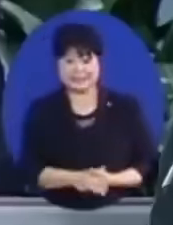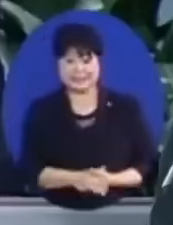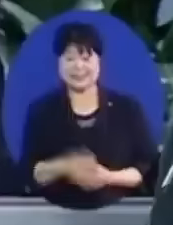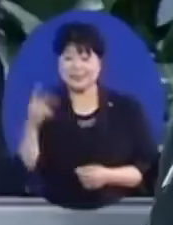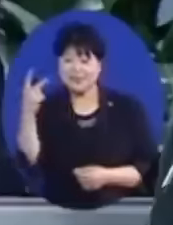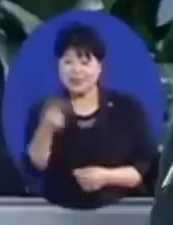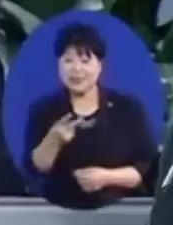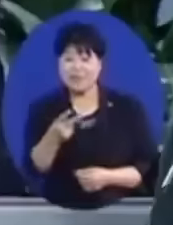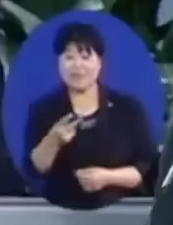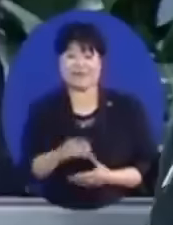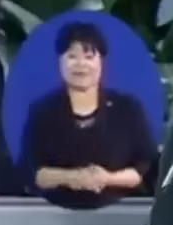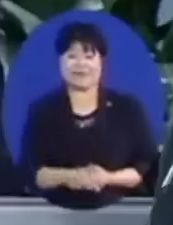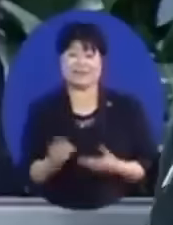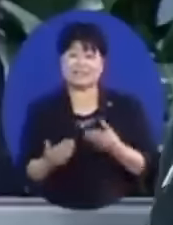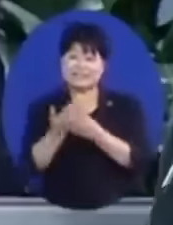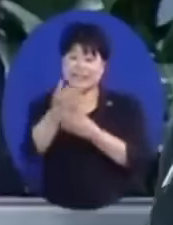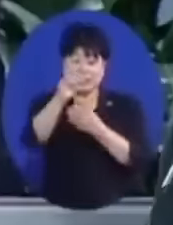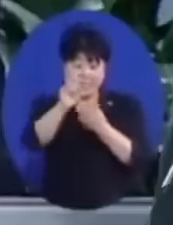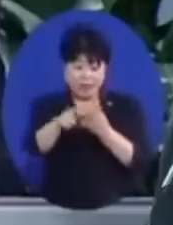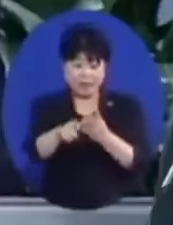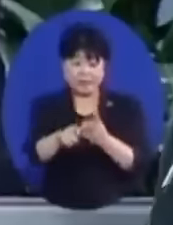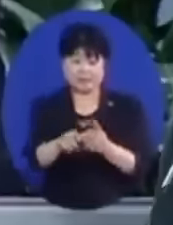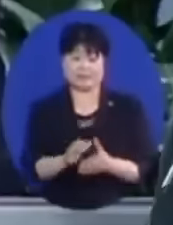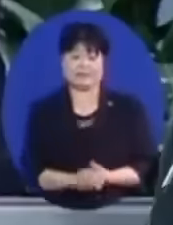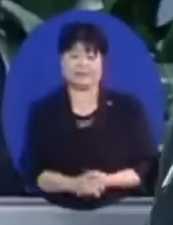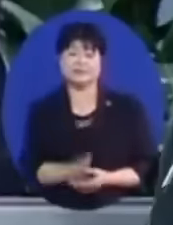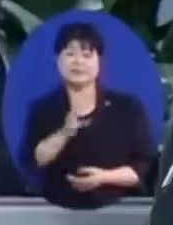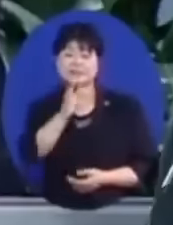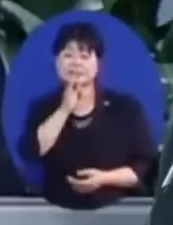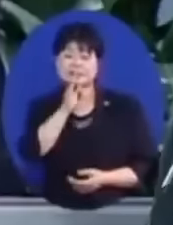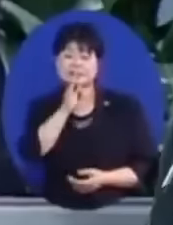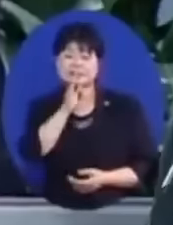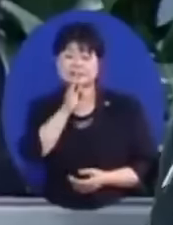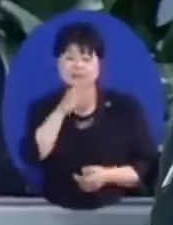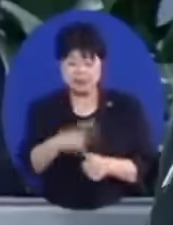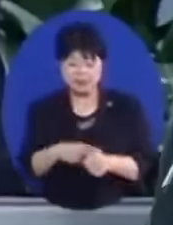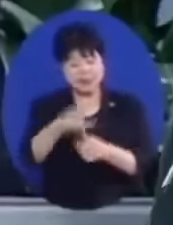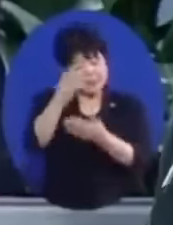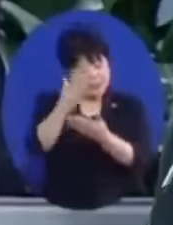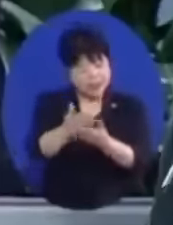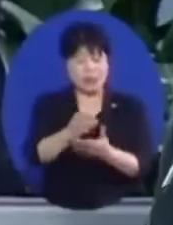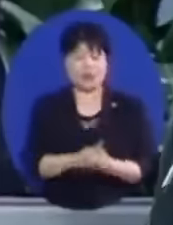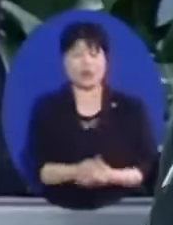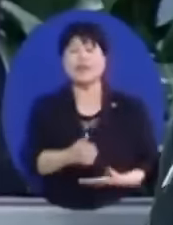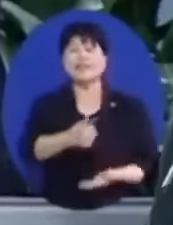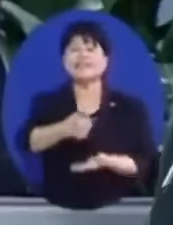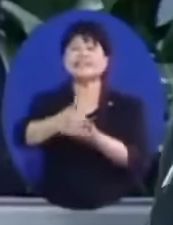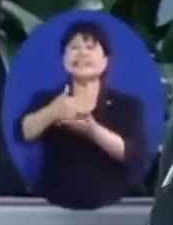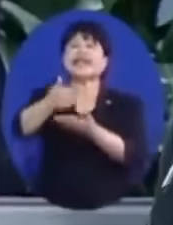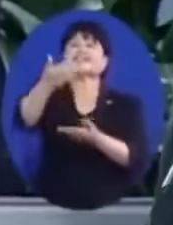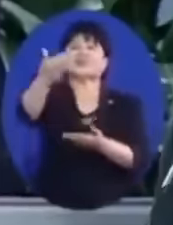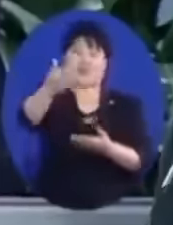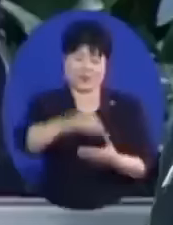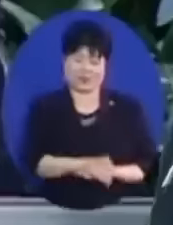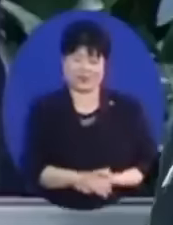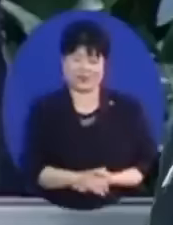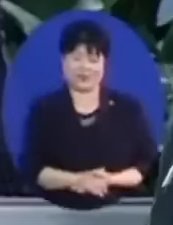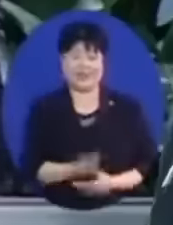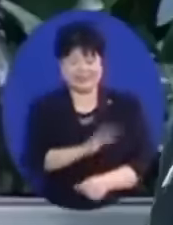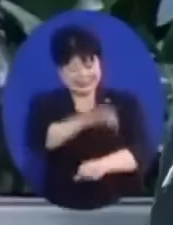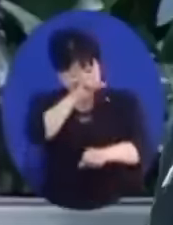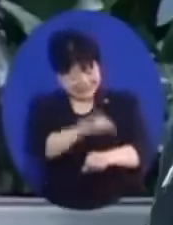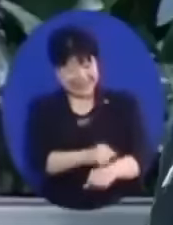그리고 어떠한 일이 있어도 될 수만 있으면 비평하지 마지 말고 칭찬을 해주는 것입니다.